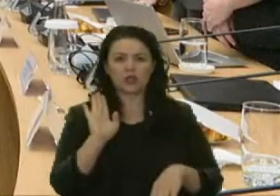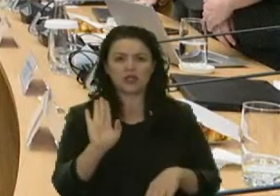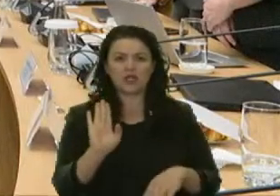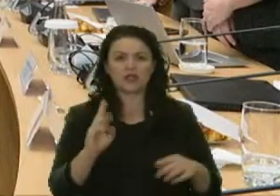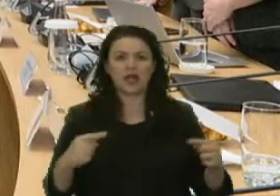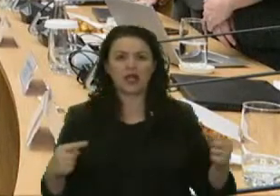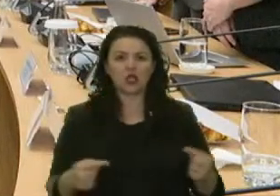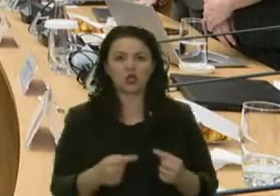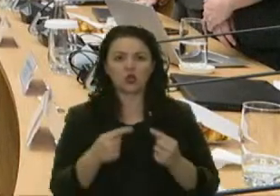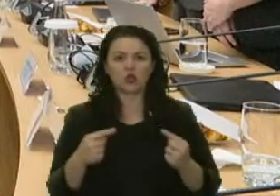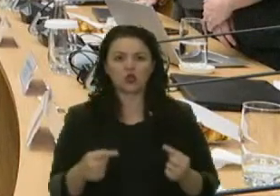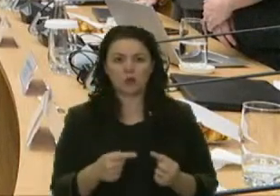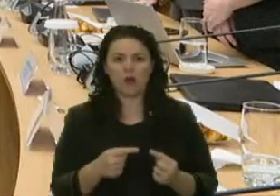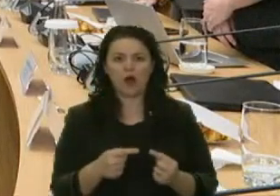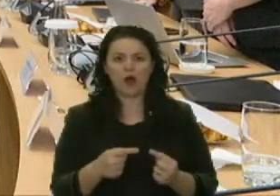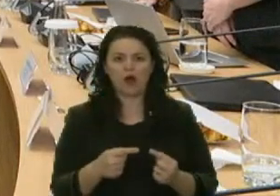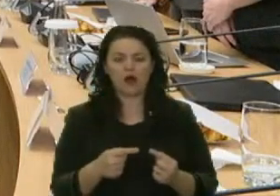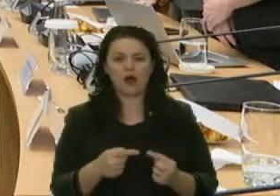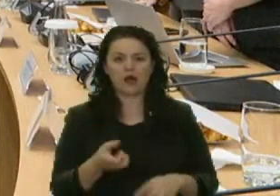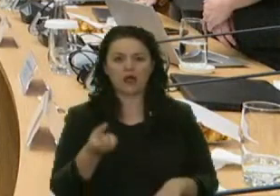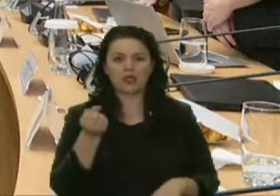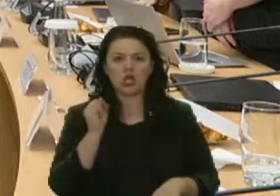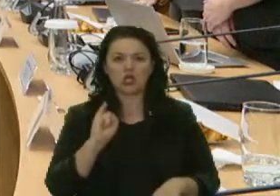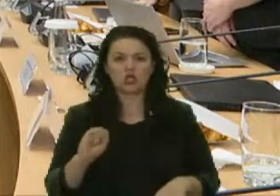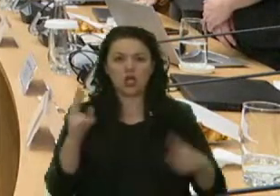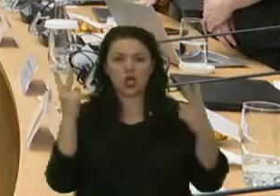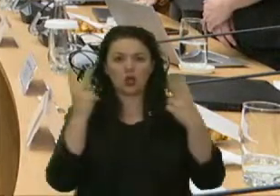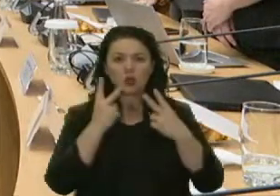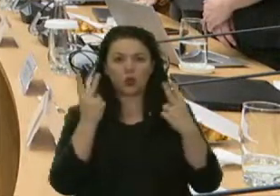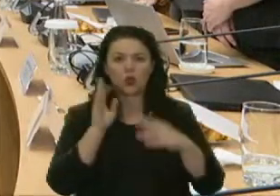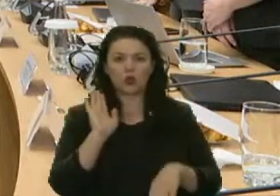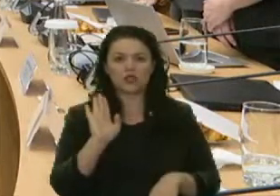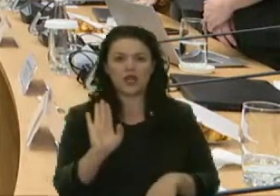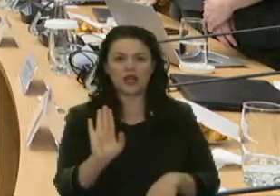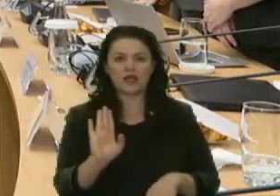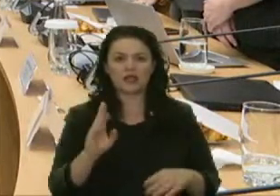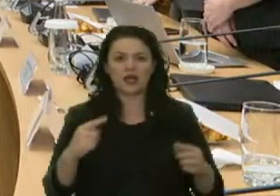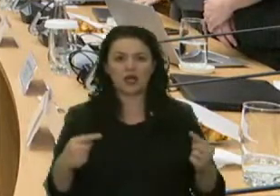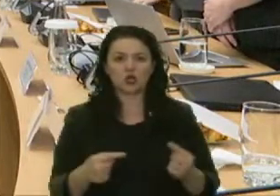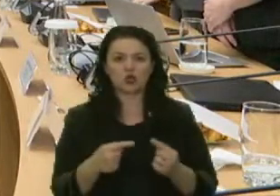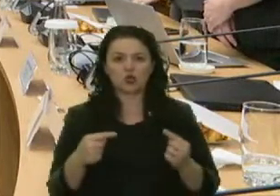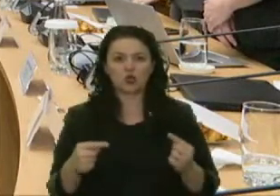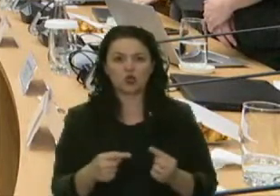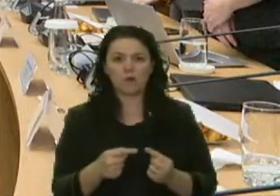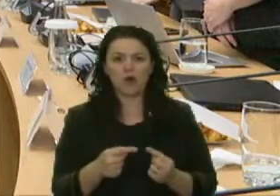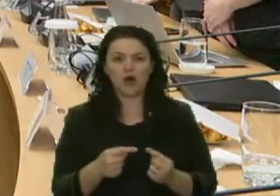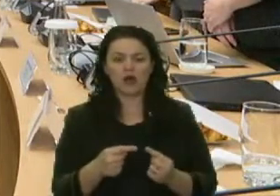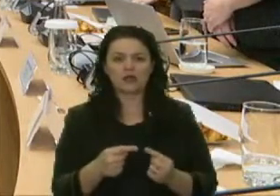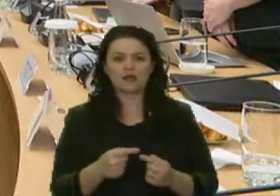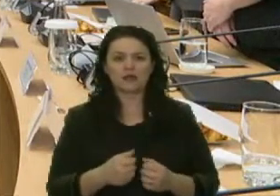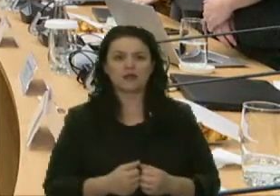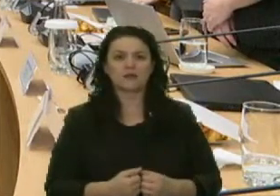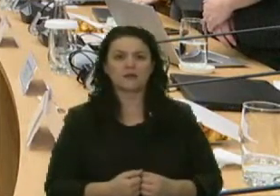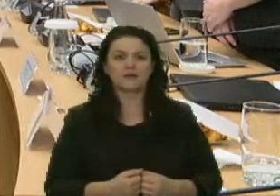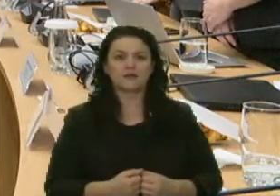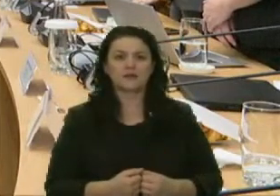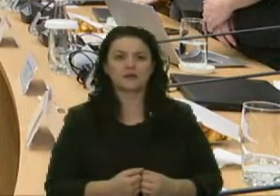cruzii tăi dușman și cruzii tăi dușman